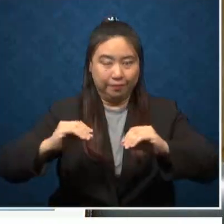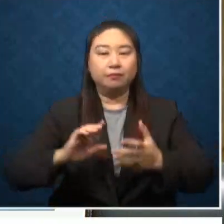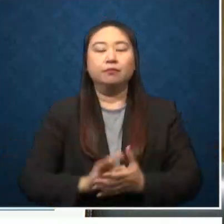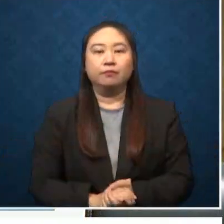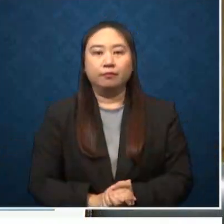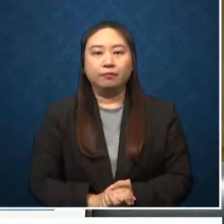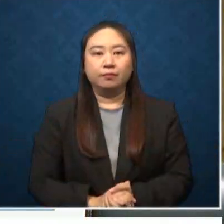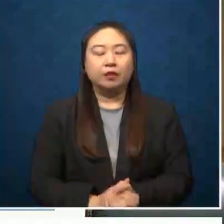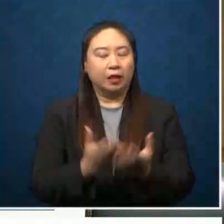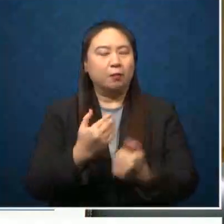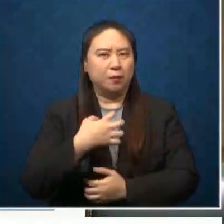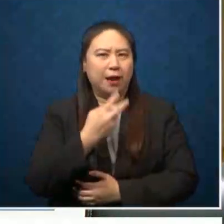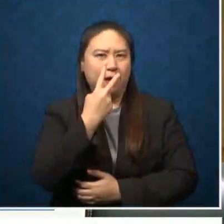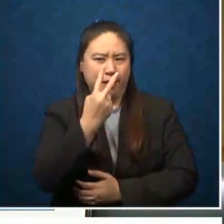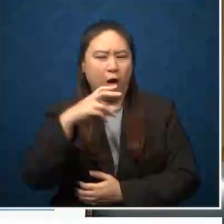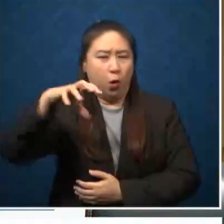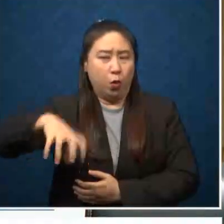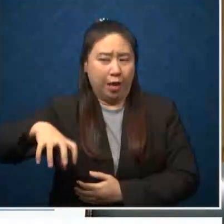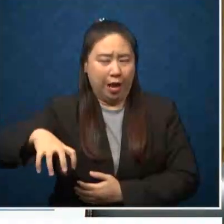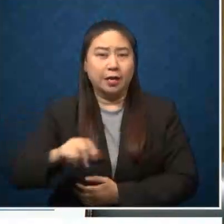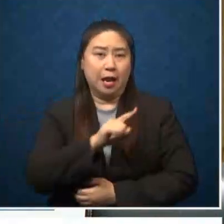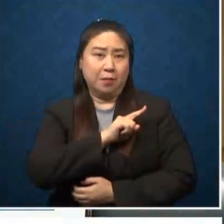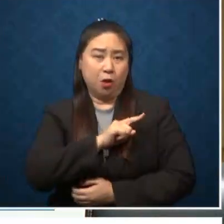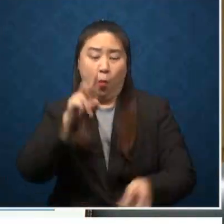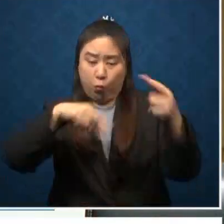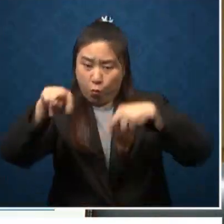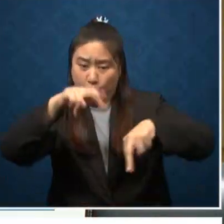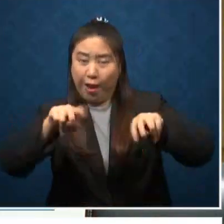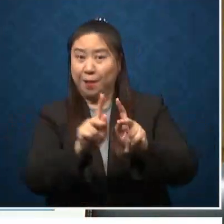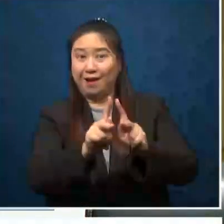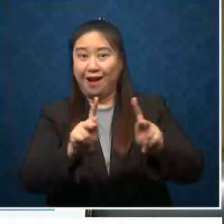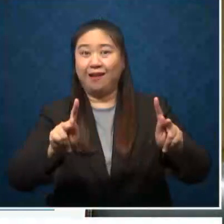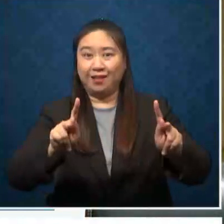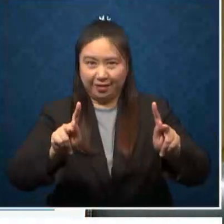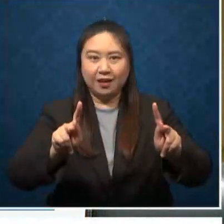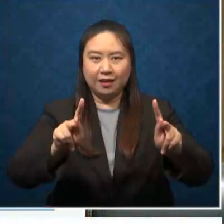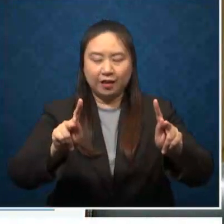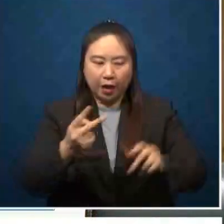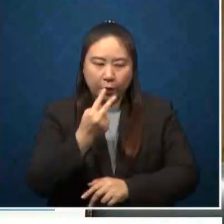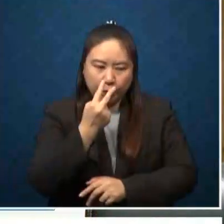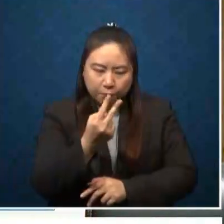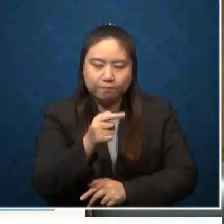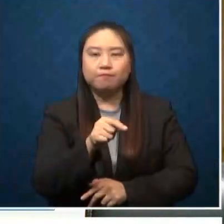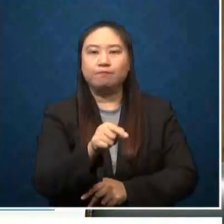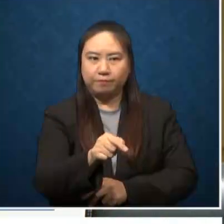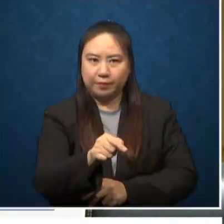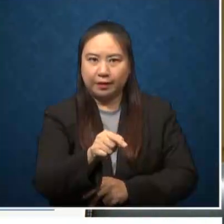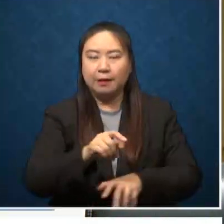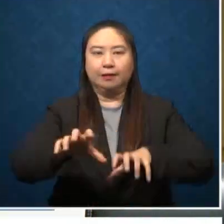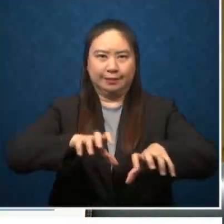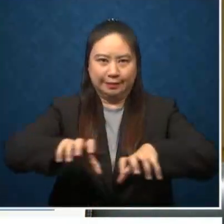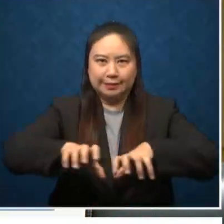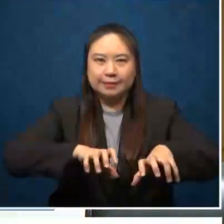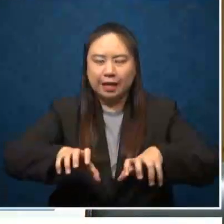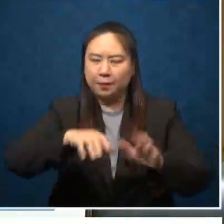ผมอยากเห็นหน่วยงานที่ดูแลกรรมการหมู่บ้านได้ถอดบทเรียนแล้วจัดลำดับ